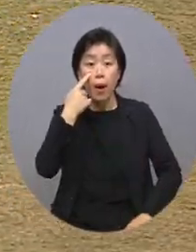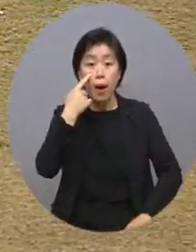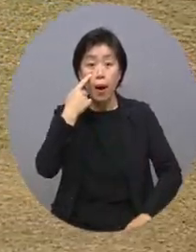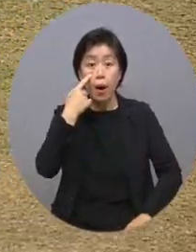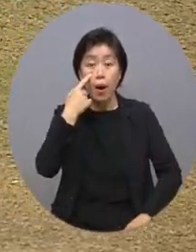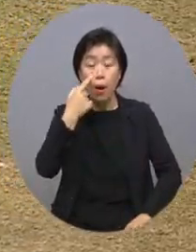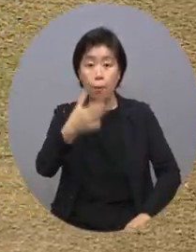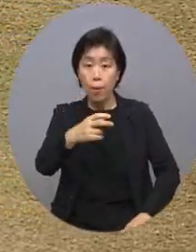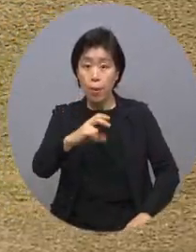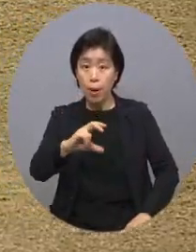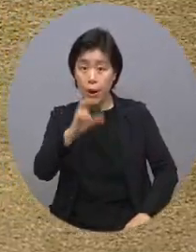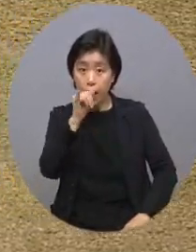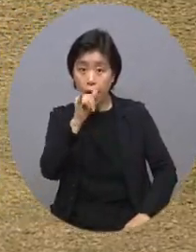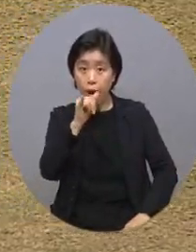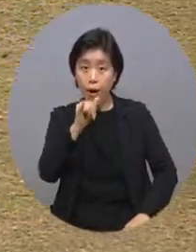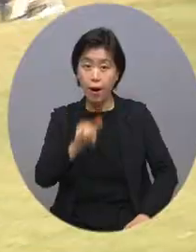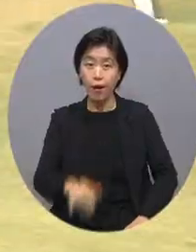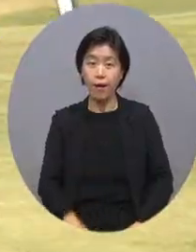원망규 씨. 예.